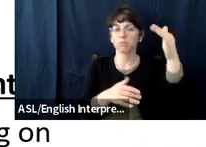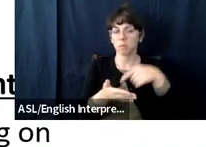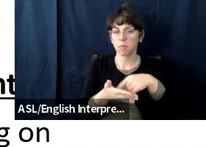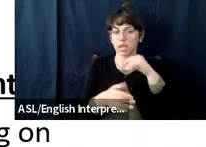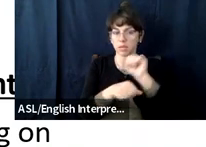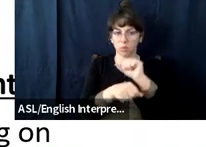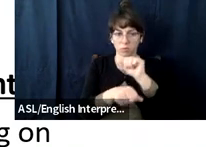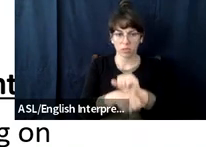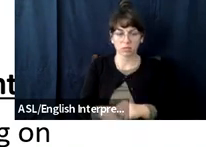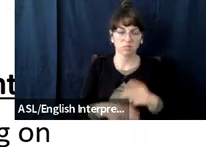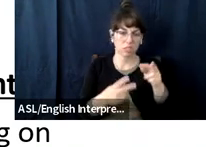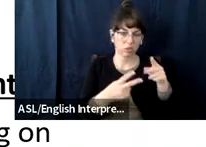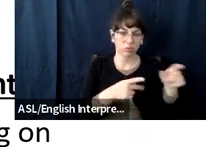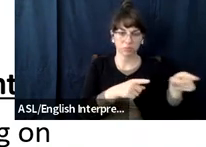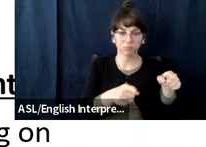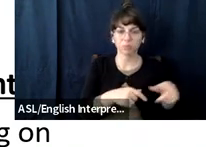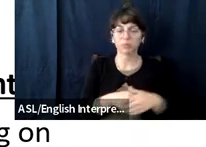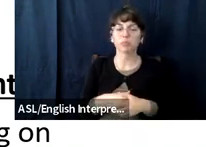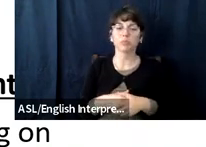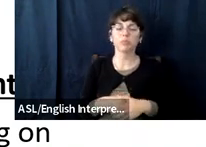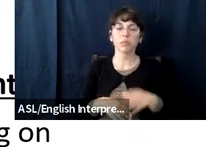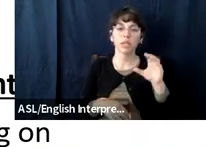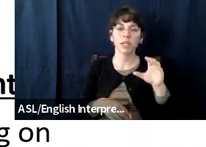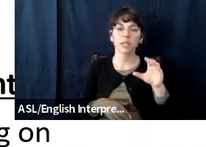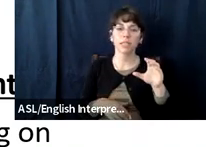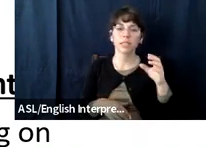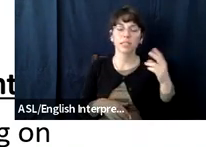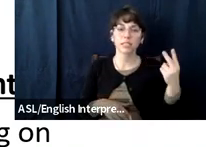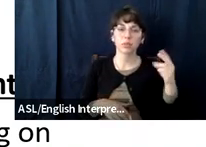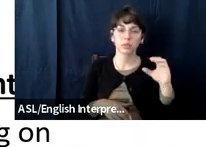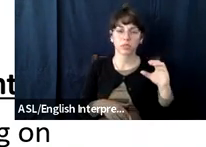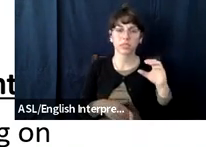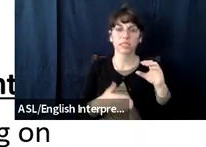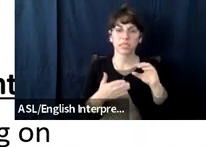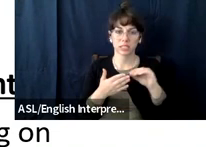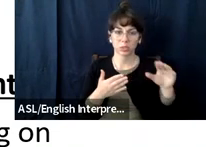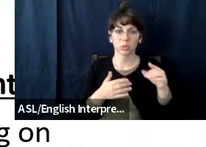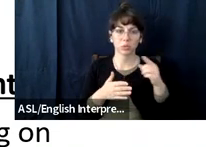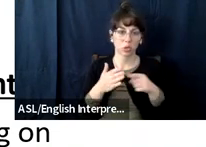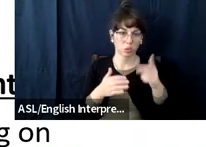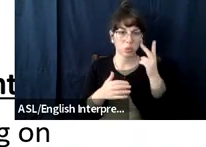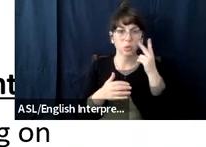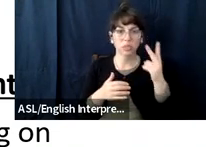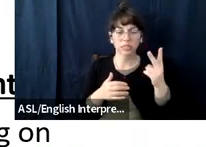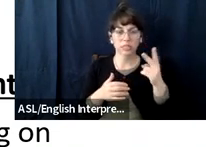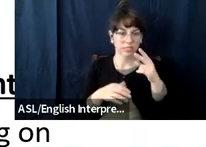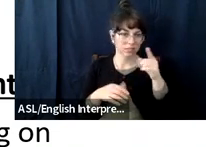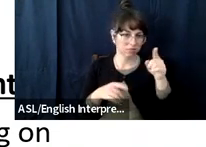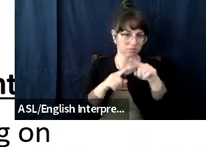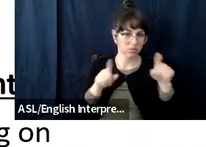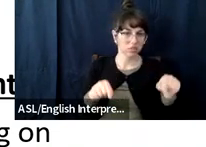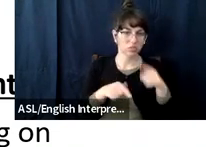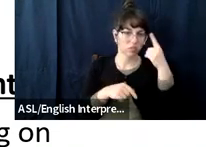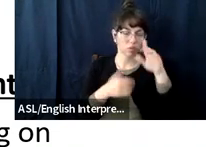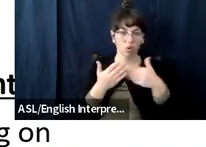Some of the expectations for C2C students is what you see on the screen is for all regular students. You know that